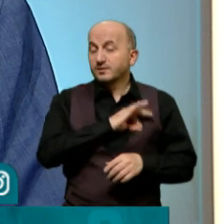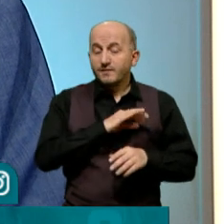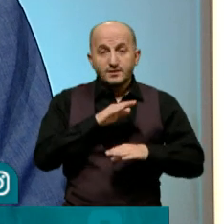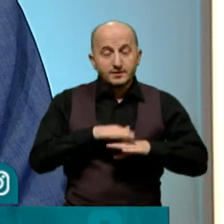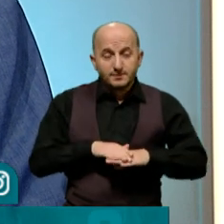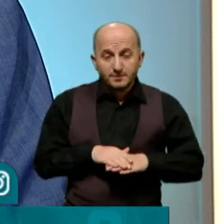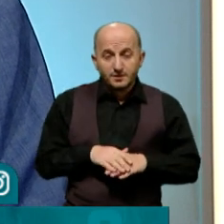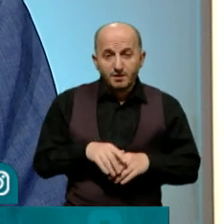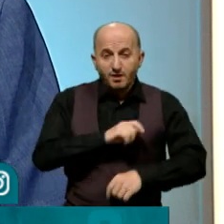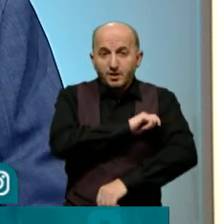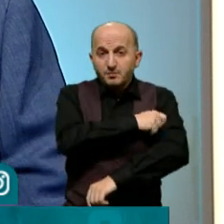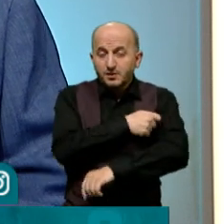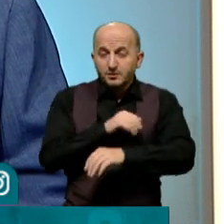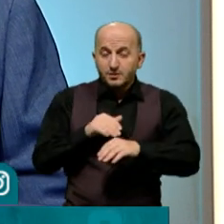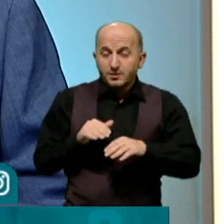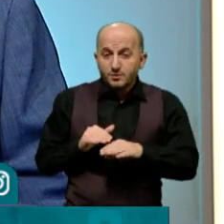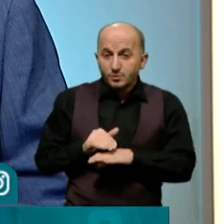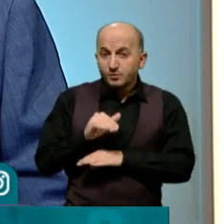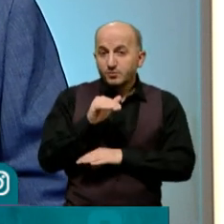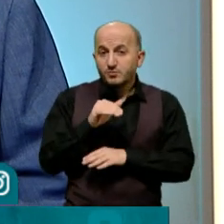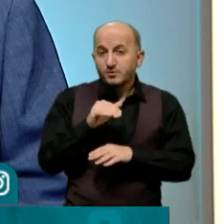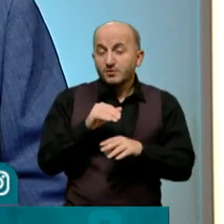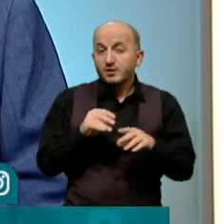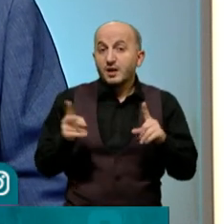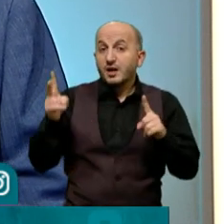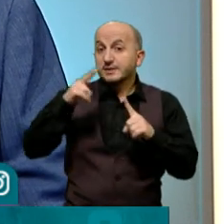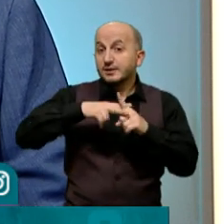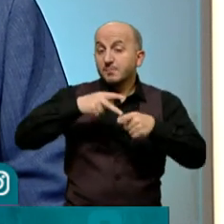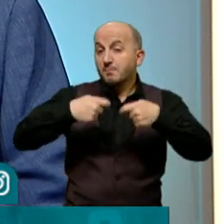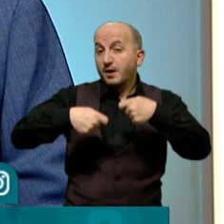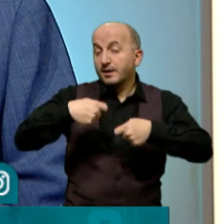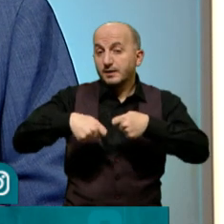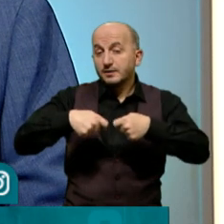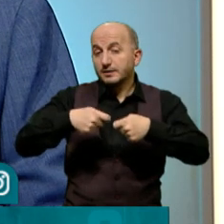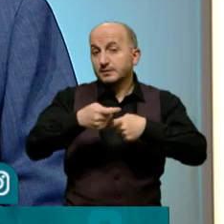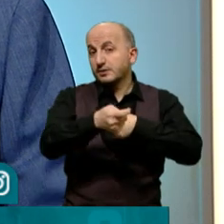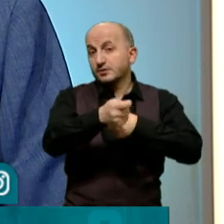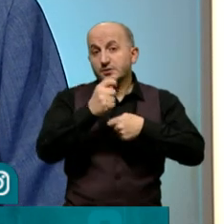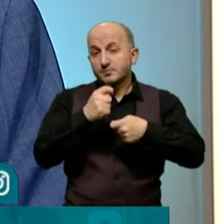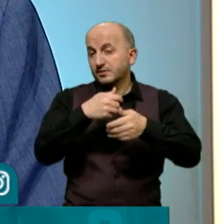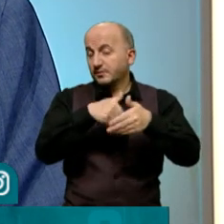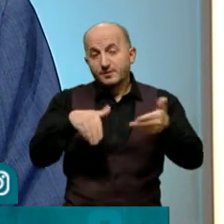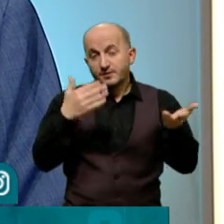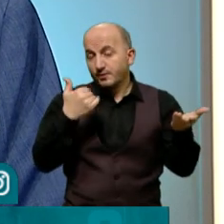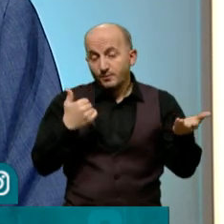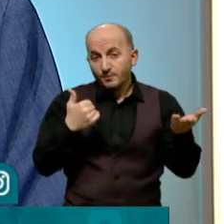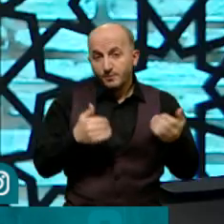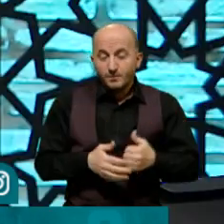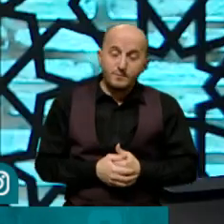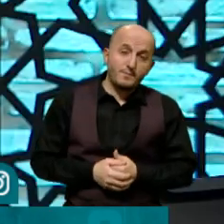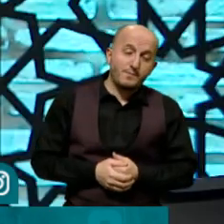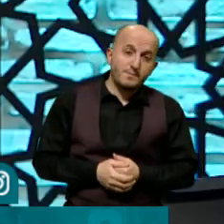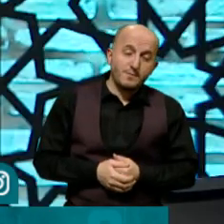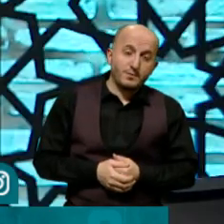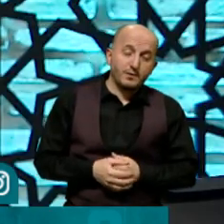Yani Almanya'da oturması finans kurumlarından bu imkanı temin etmesine bir engel teşkil etmez. Ha,